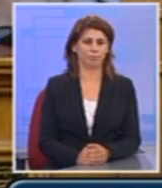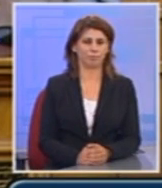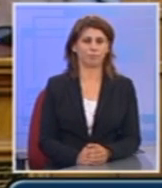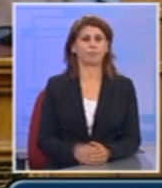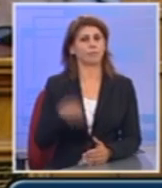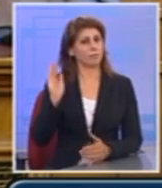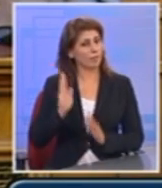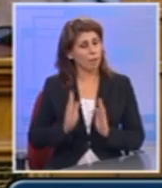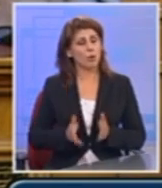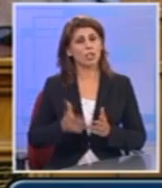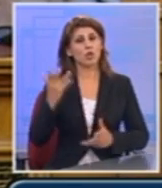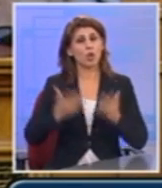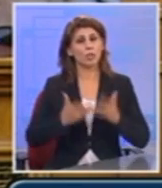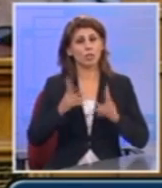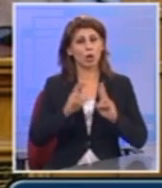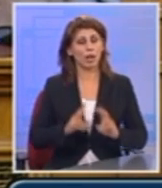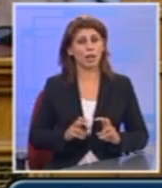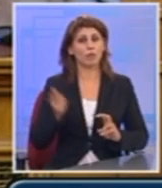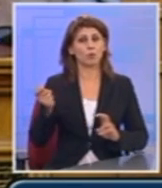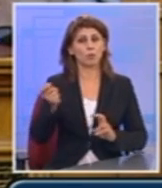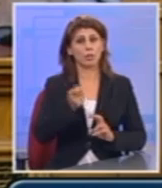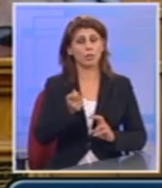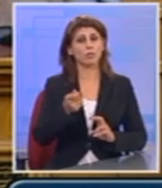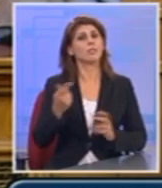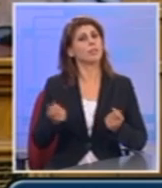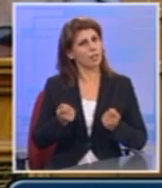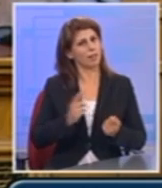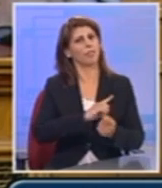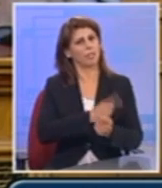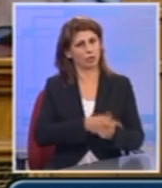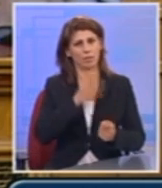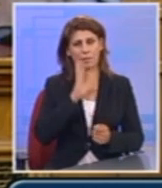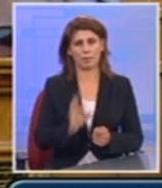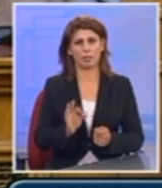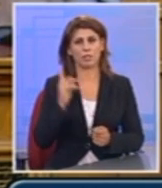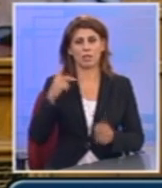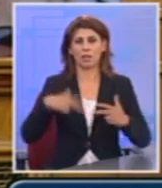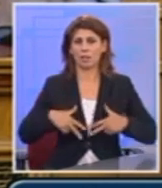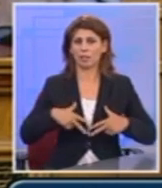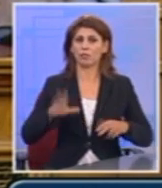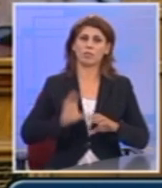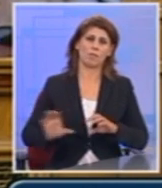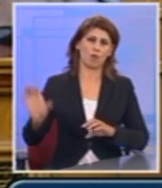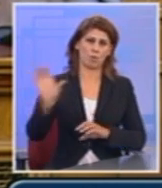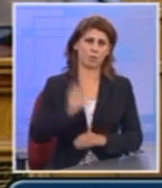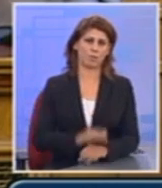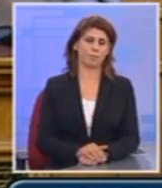τικός έλεγχος του χρέους να γίνει δυνατότητα και πραγματικότητα σε μία χώρα της